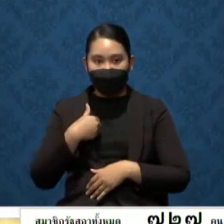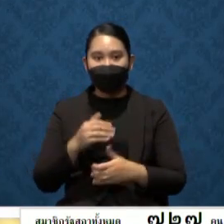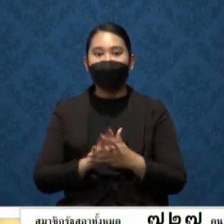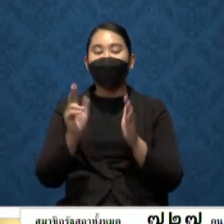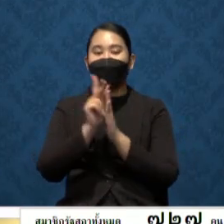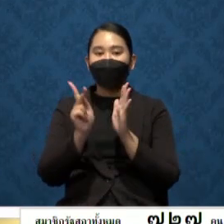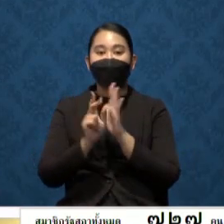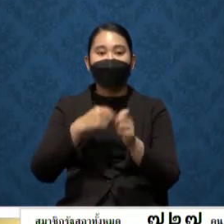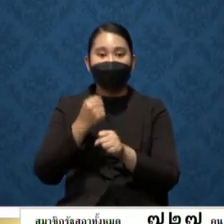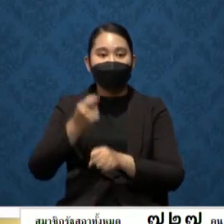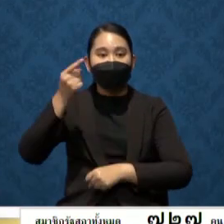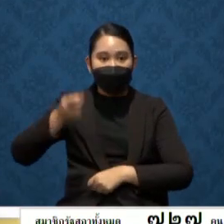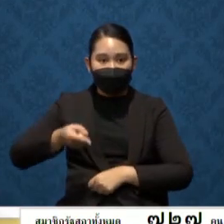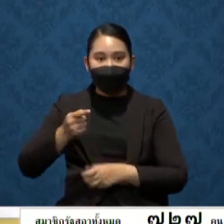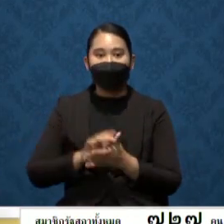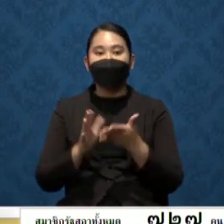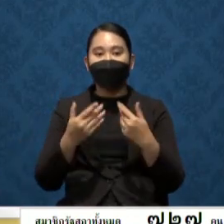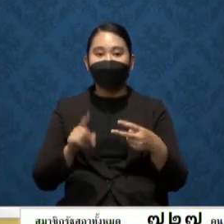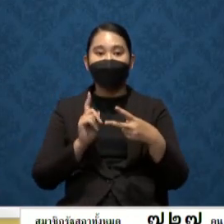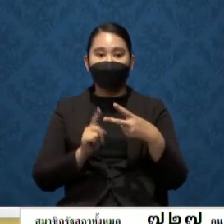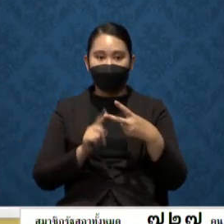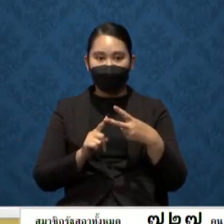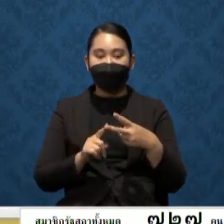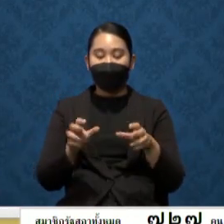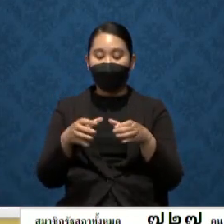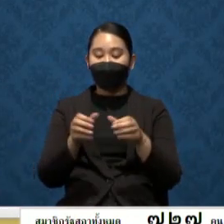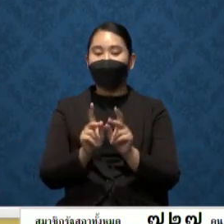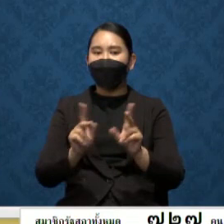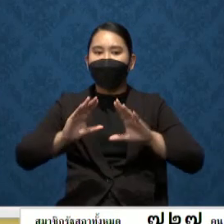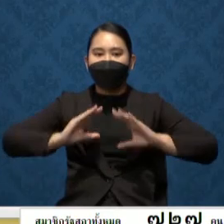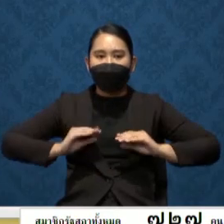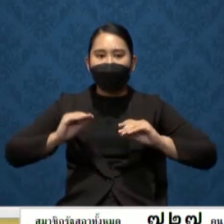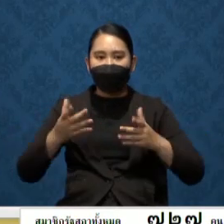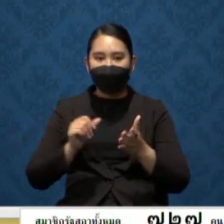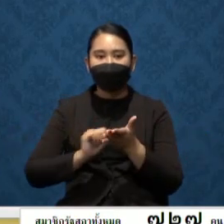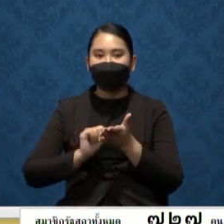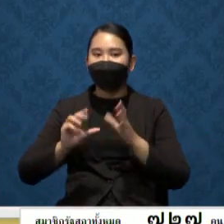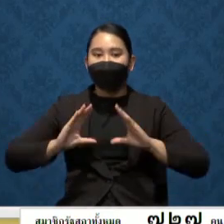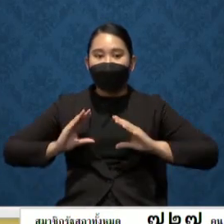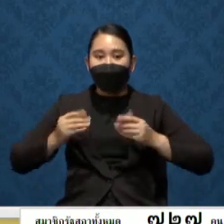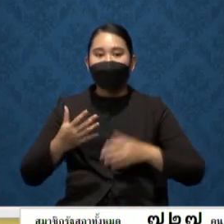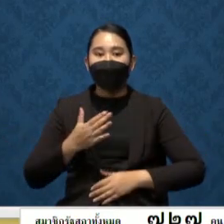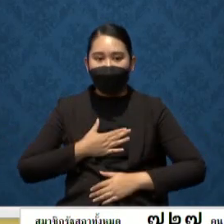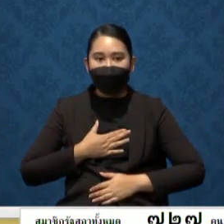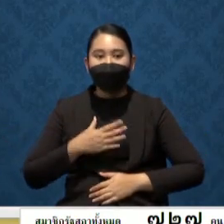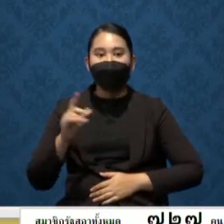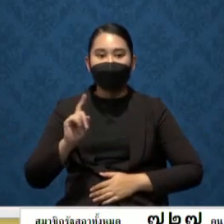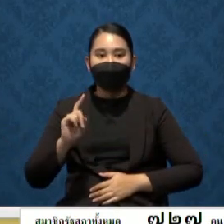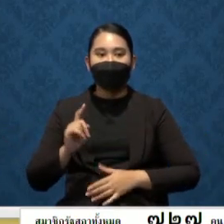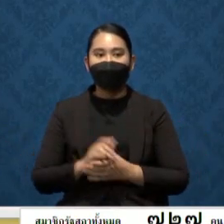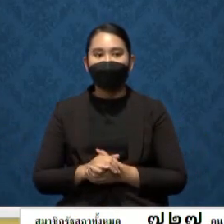ที่ปฏิบัติได้จริงส่วนที่ 2ท่านประธานแต่กรรมพิการไม่เห็นด้วยก็คือผม